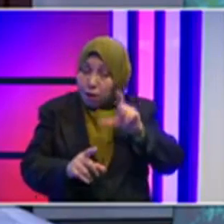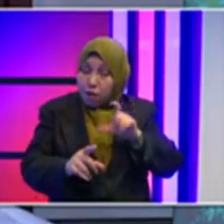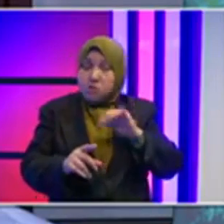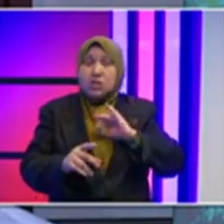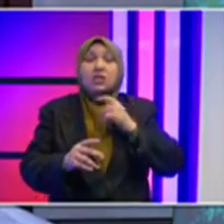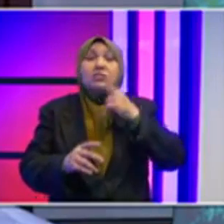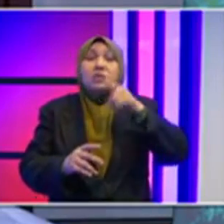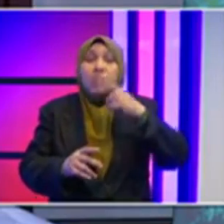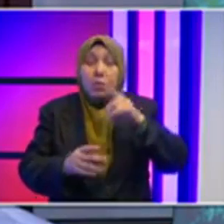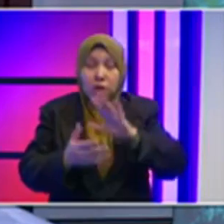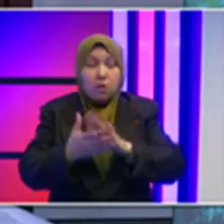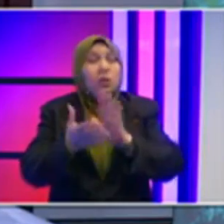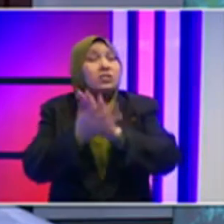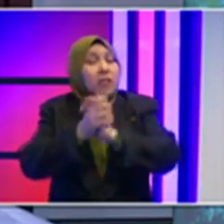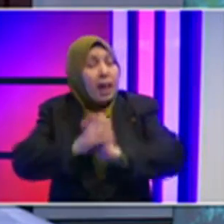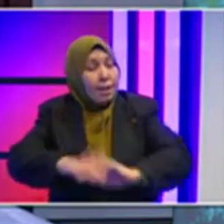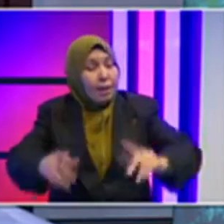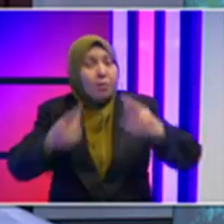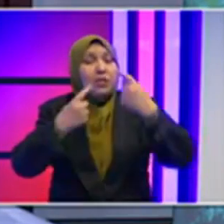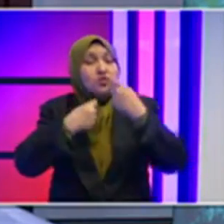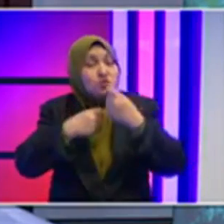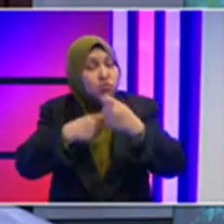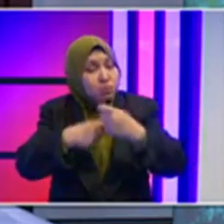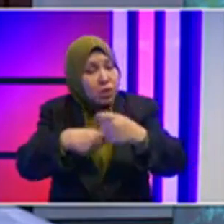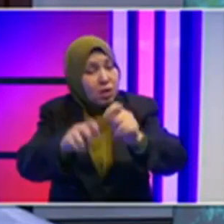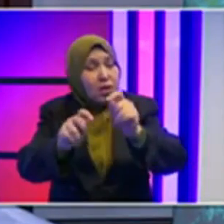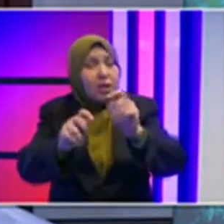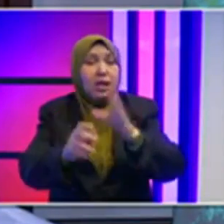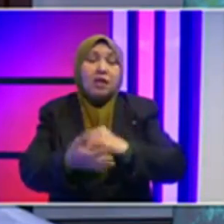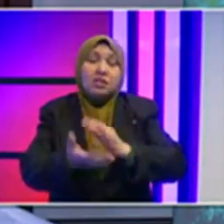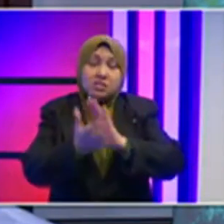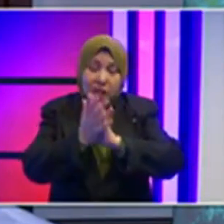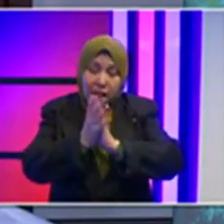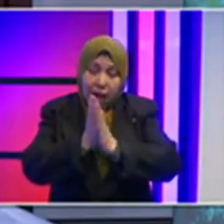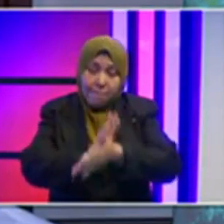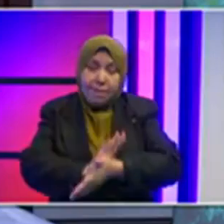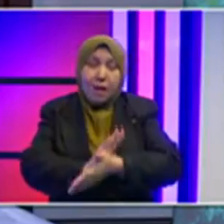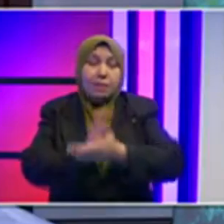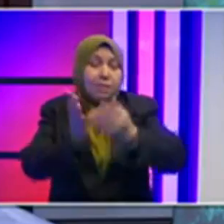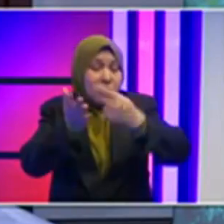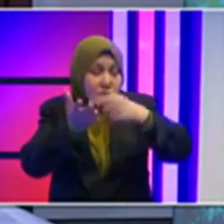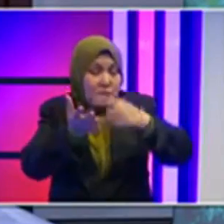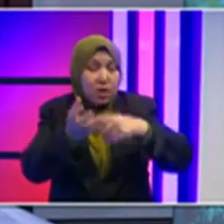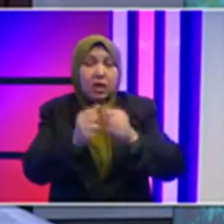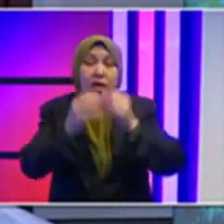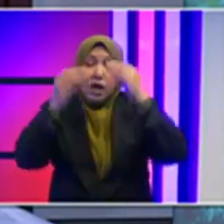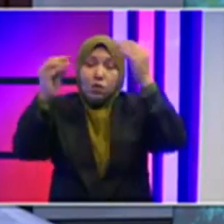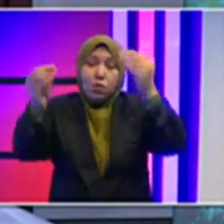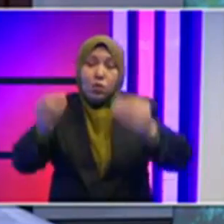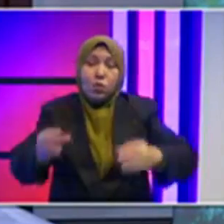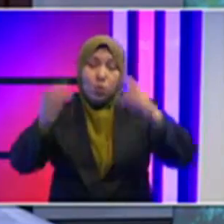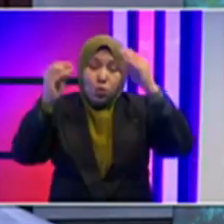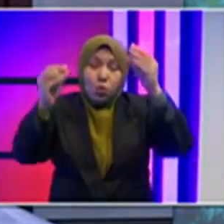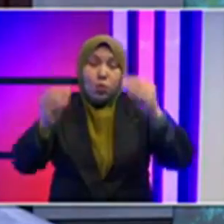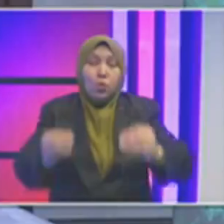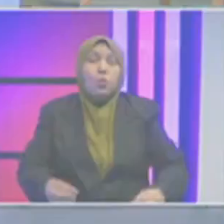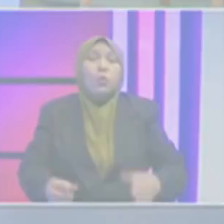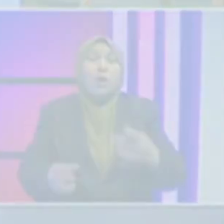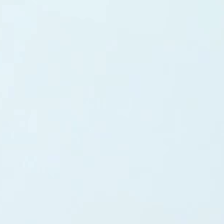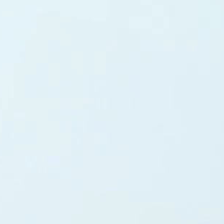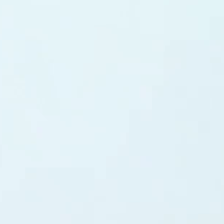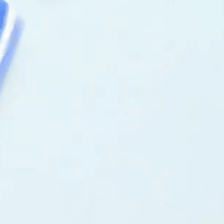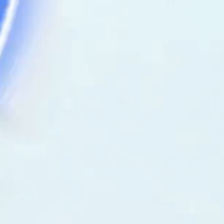Contohkan jadi Selamat mencoba dan selamat menyimak bacaan dengan para guru-guru kita yang kita kasihi lagi muliakan